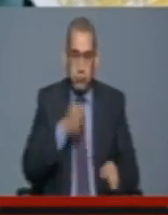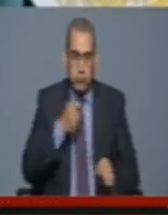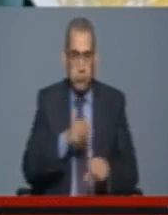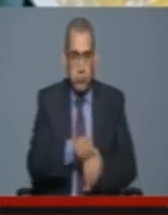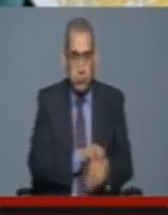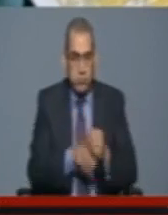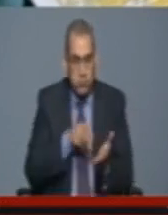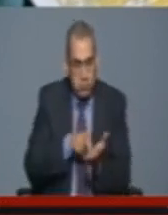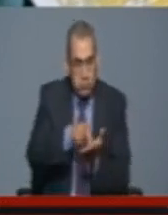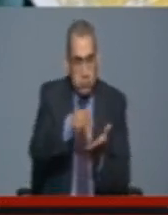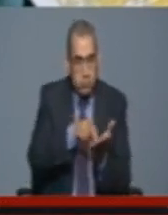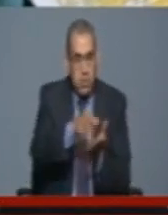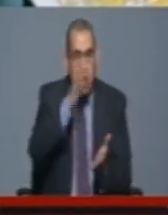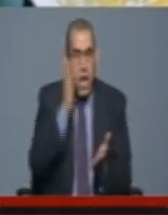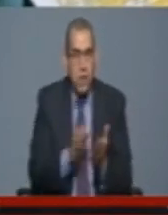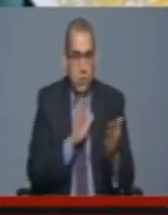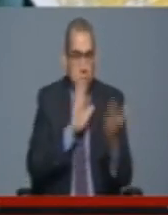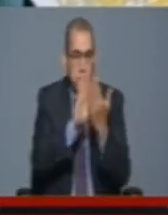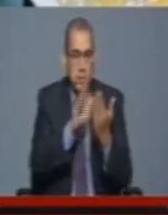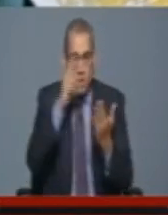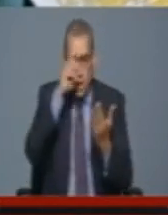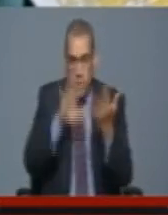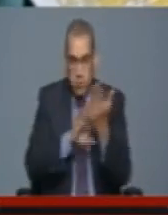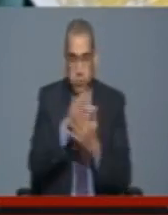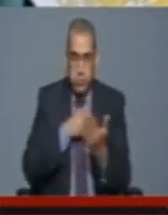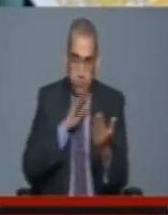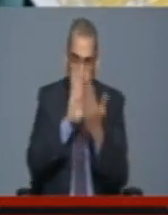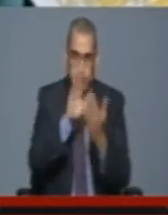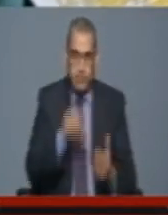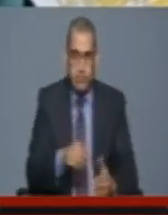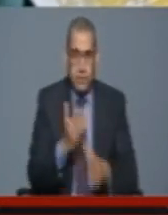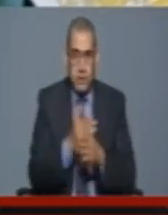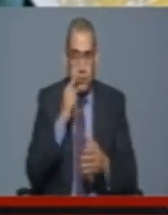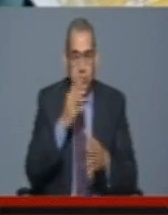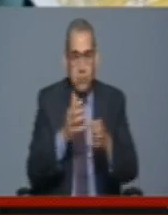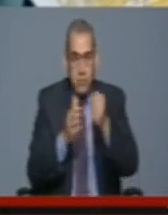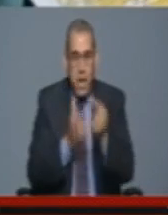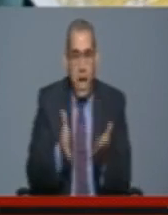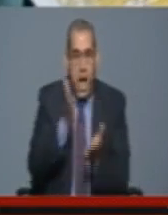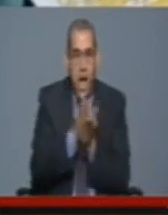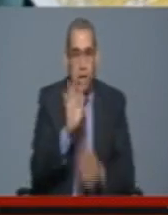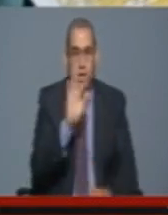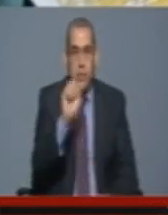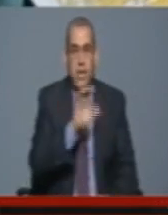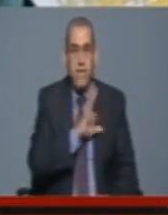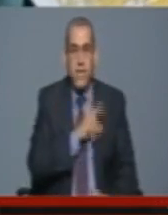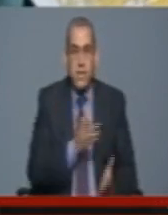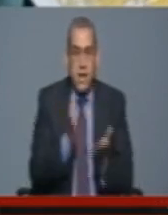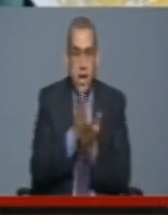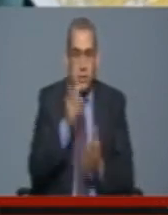قدما في مواجهة هذه الأزمة، متمسكين بحقوق الشعب الفلسطيني التاريخية،